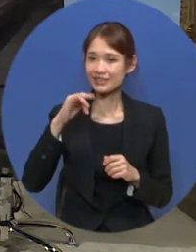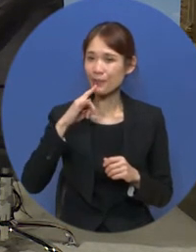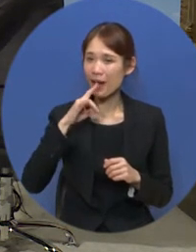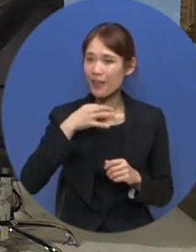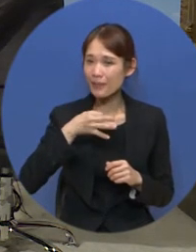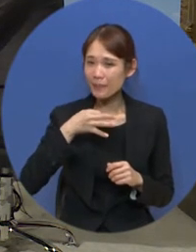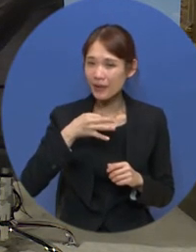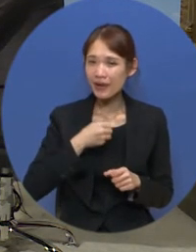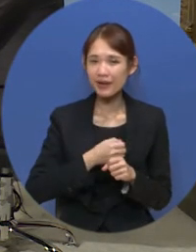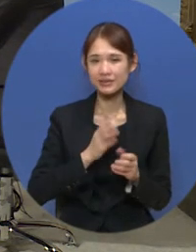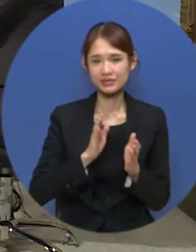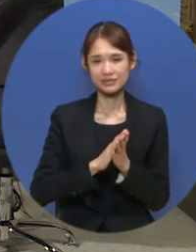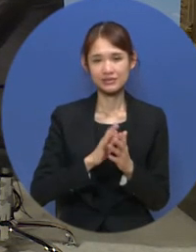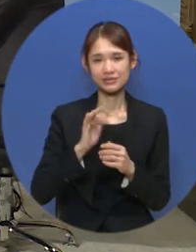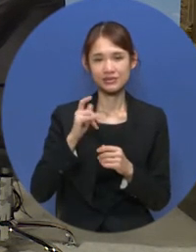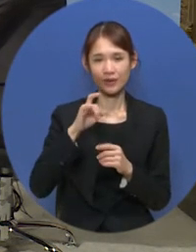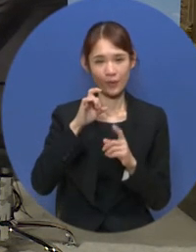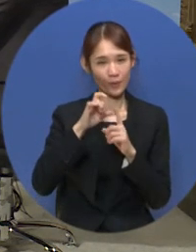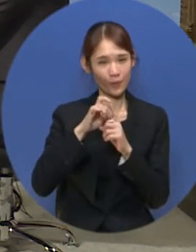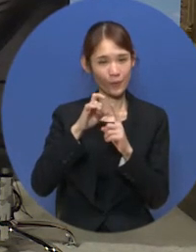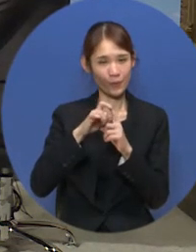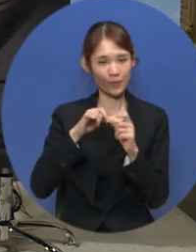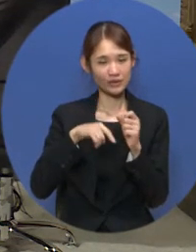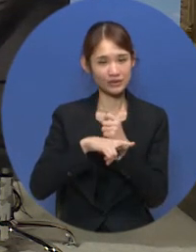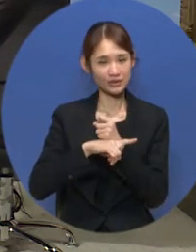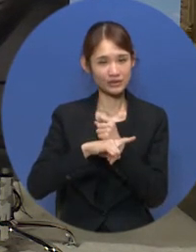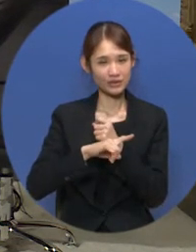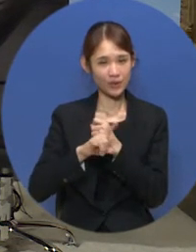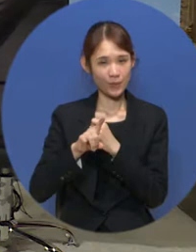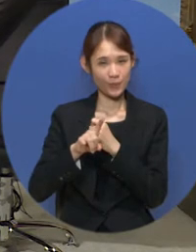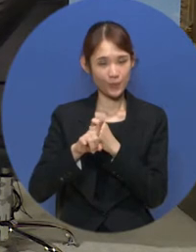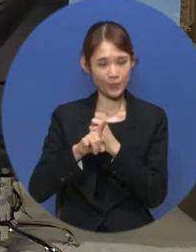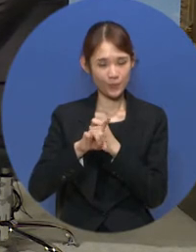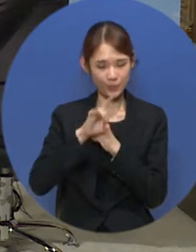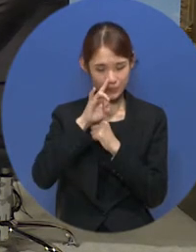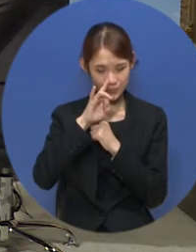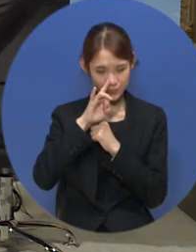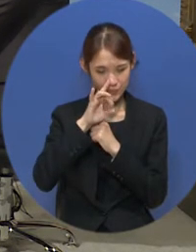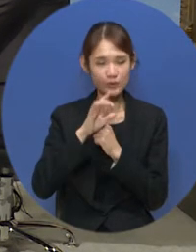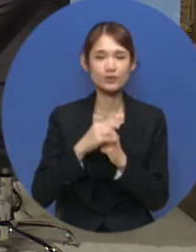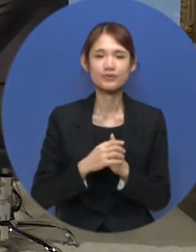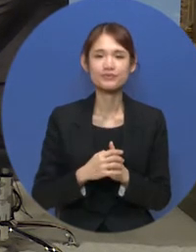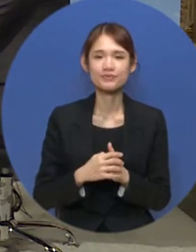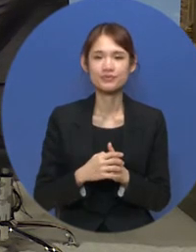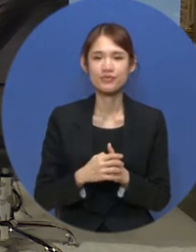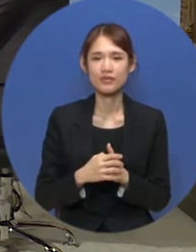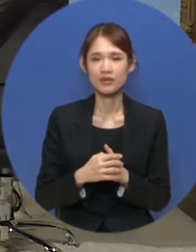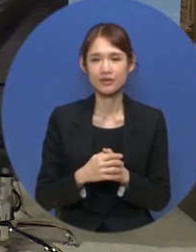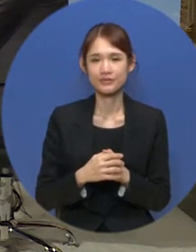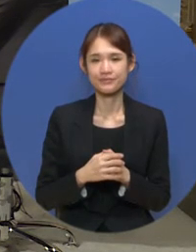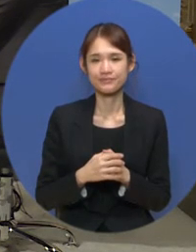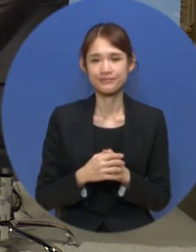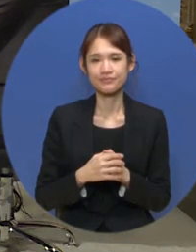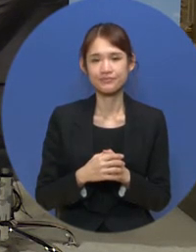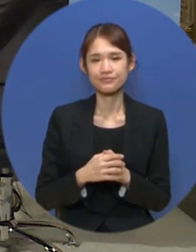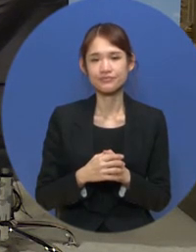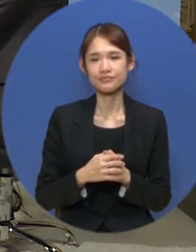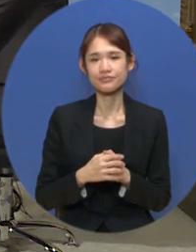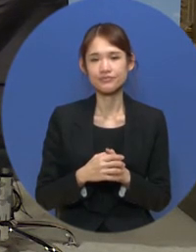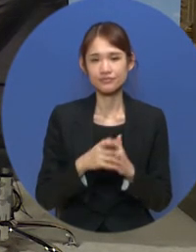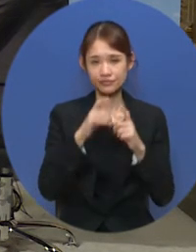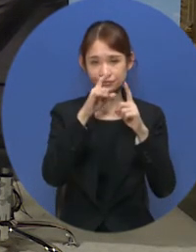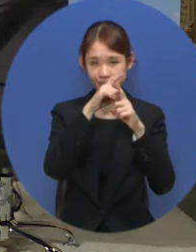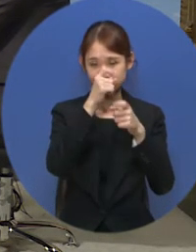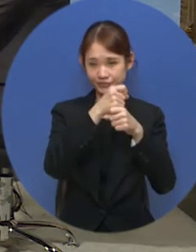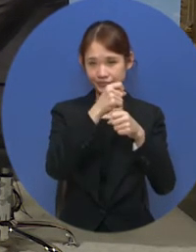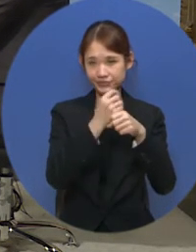보니까 하티스트라는 용어가 어떤 의미를 가진 그 용어인지 좀 궁금해지거든요. 어떻게 해서 그